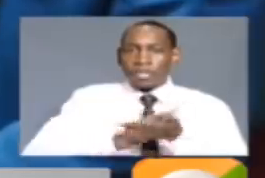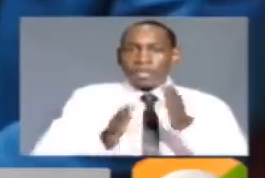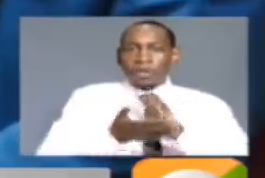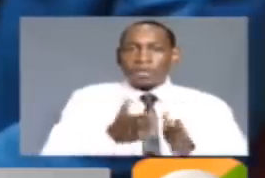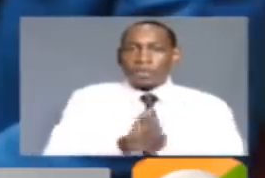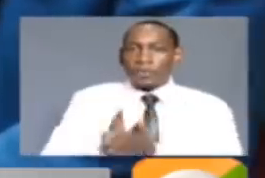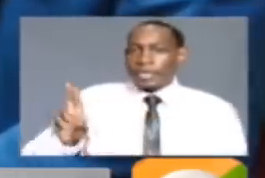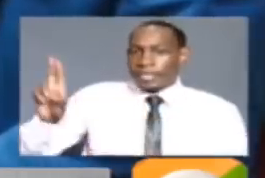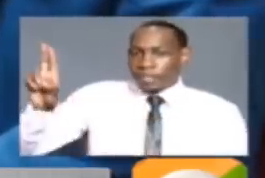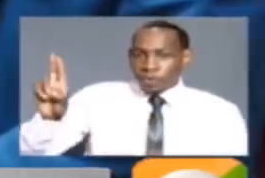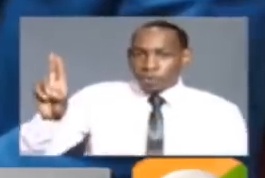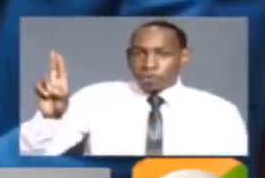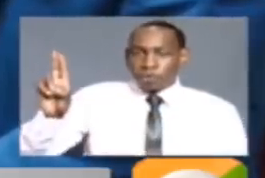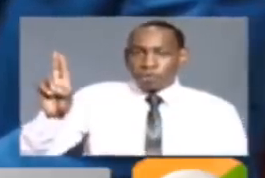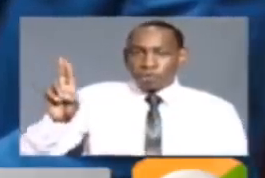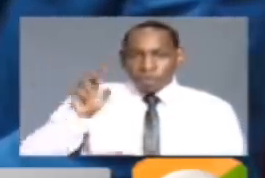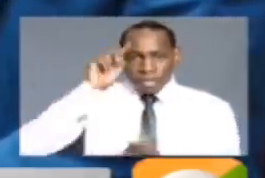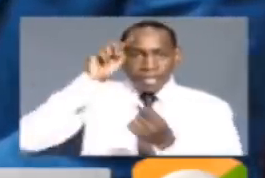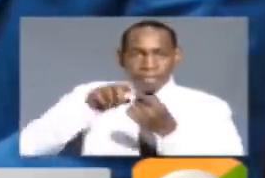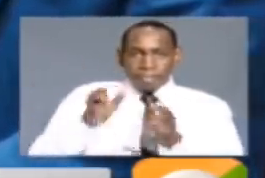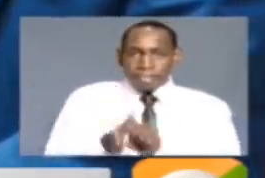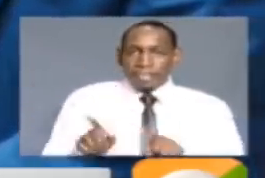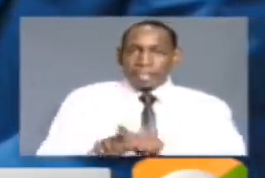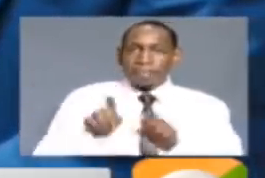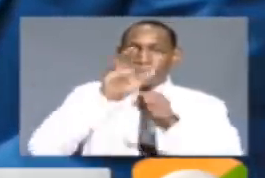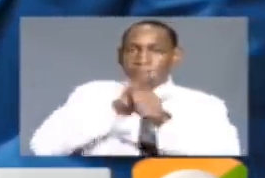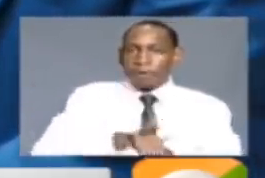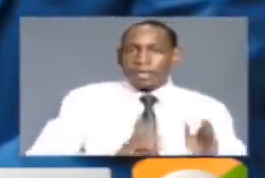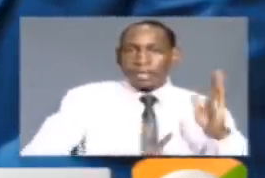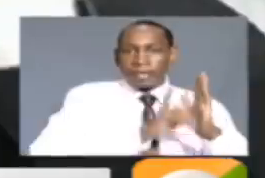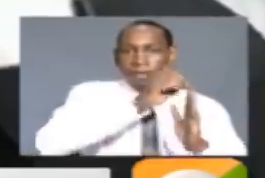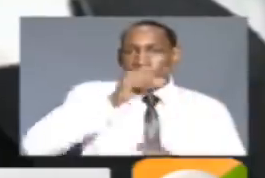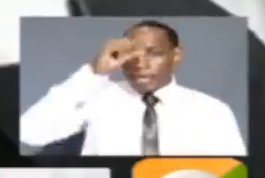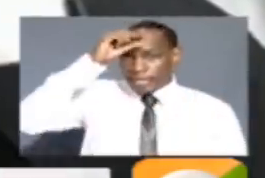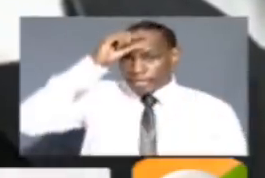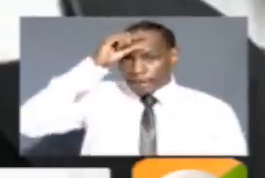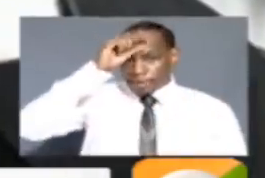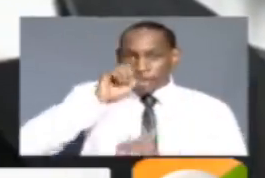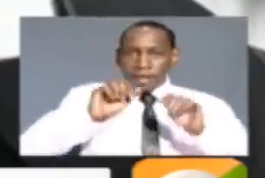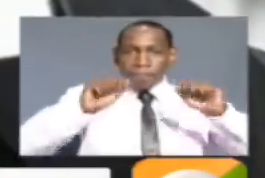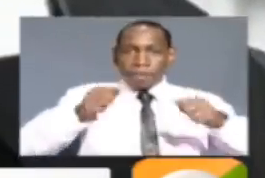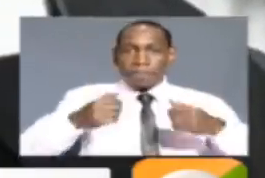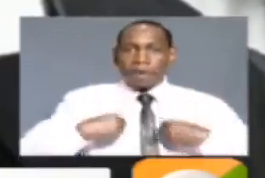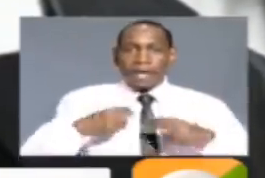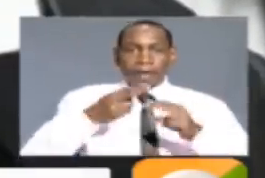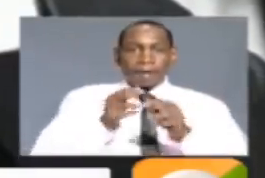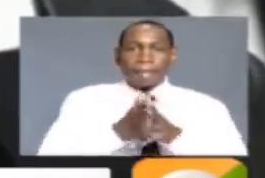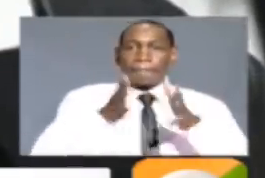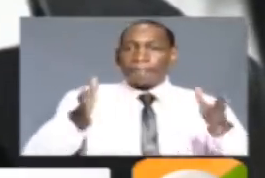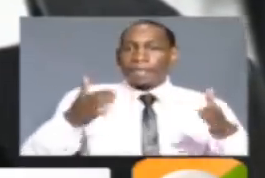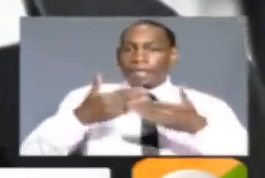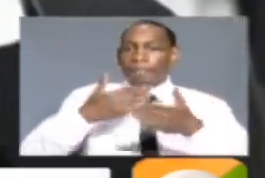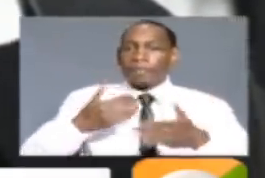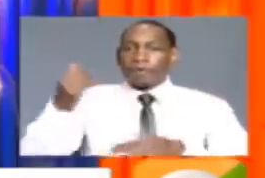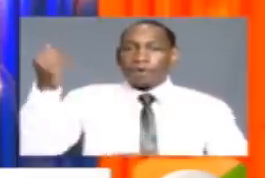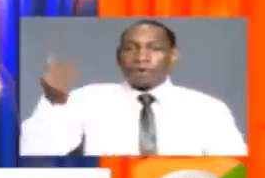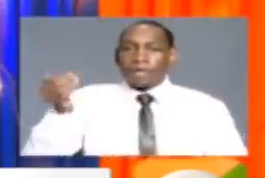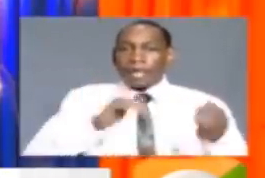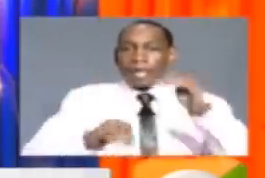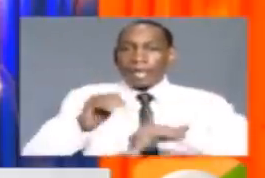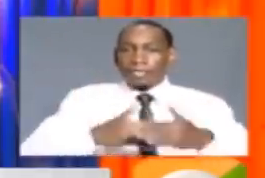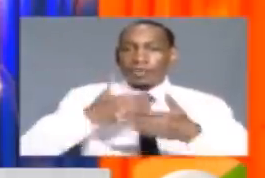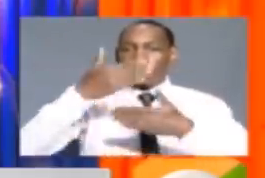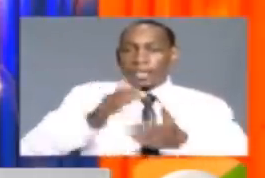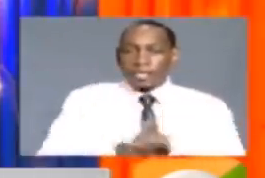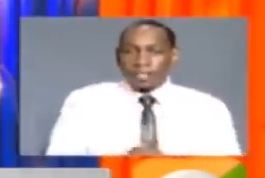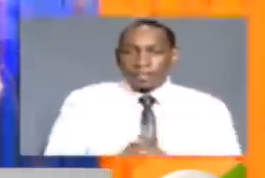Kenyatta kumuadaa pamoja na kudunisha maendeleo ya serikali ili kujipa umaarufu kabla ya uchaguzi mkuu ujao.